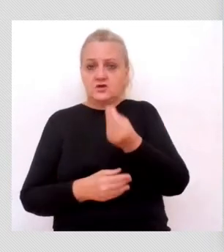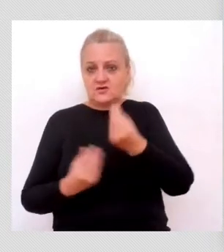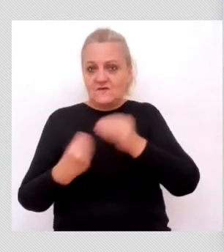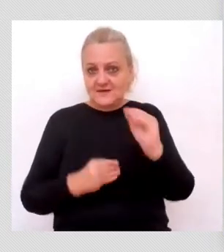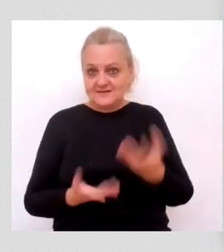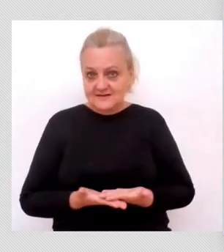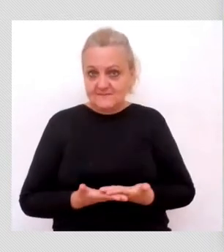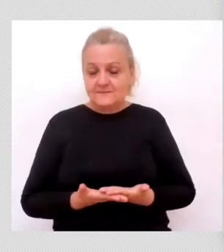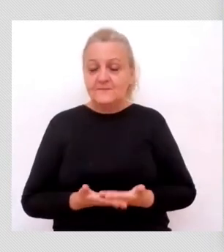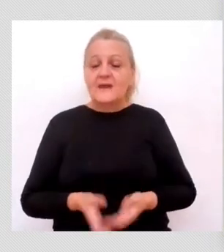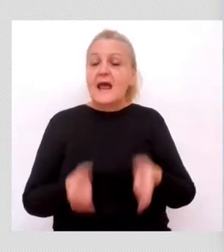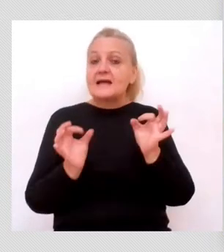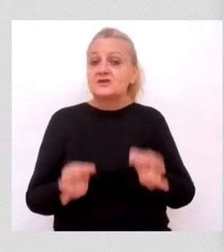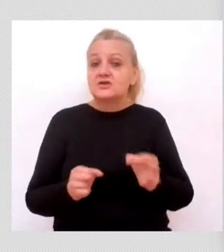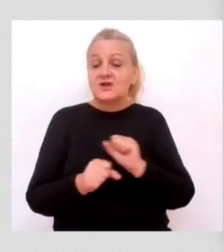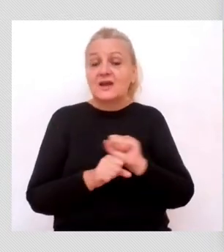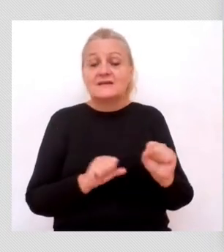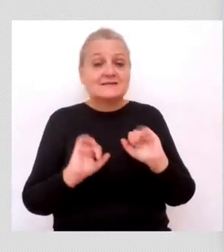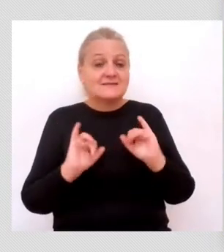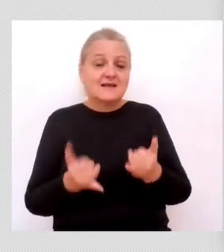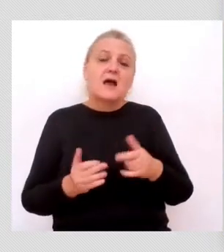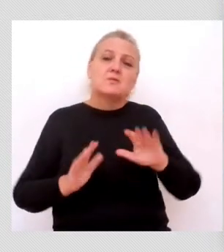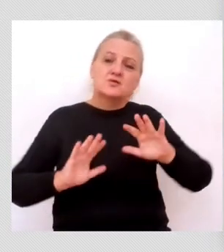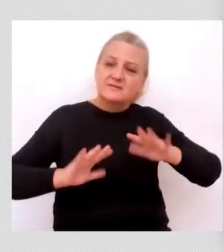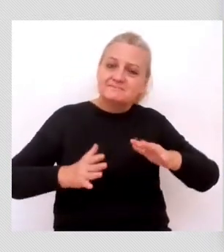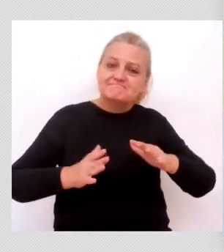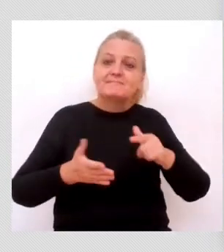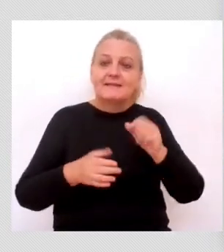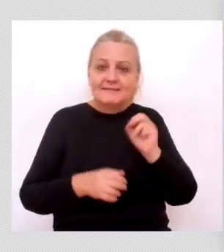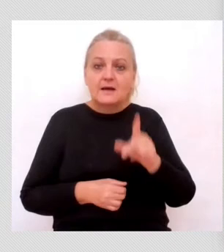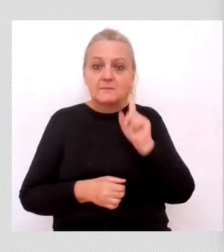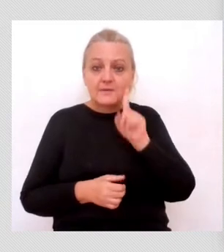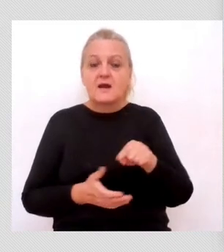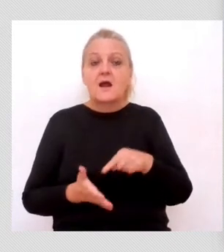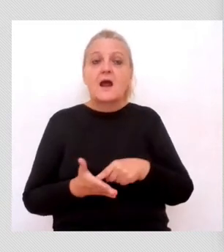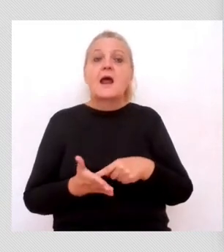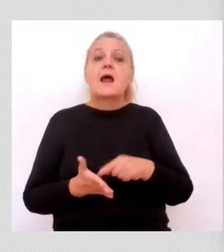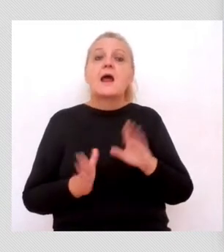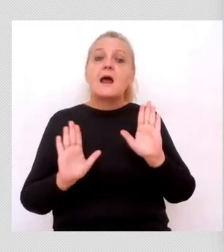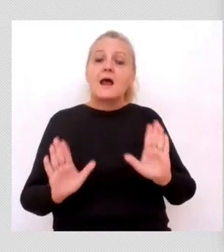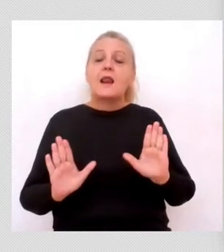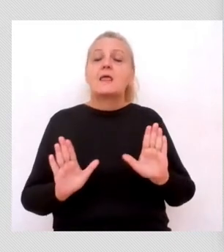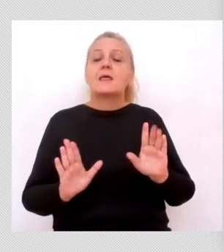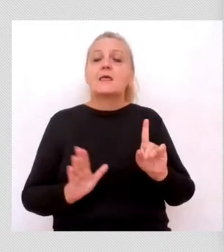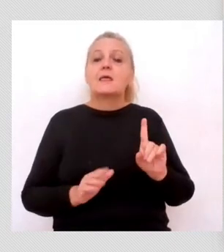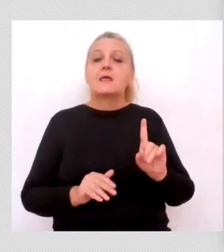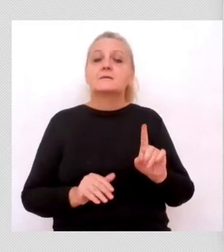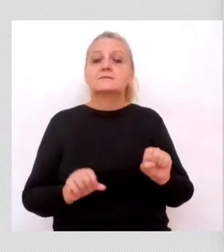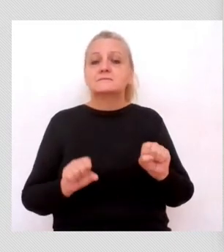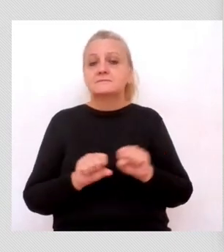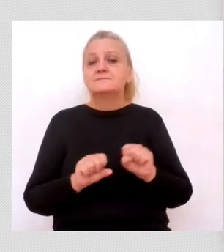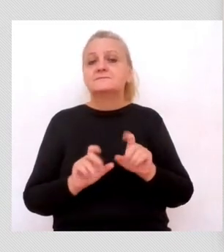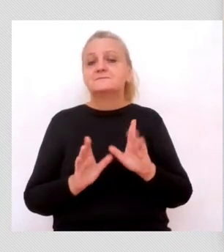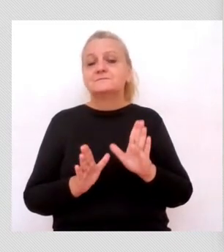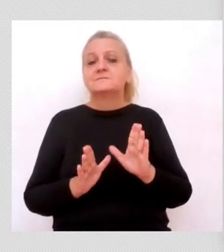dzisiaj jest, no może i niewłaściwie, ale to sprawiedliwie oddawane, no jak ktoś siał wiatr, to